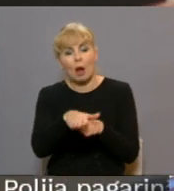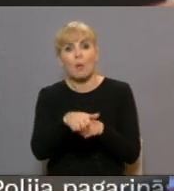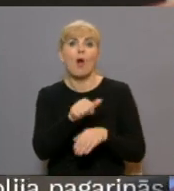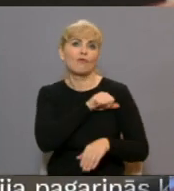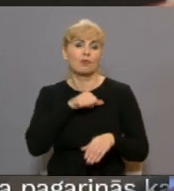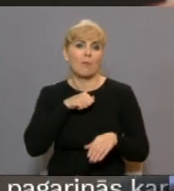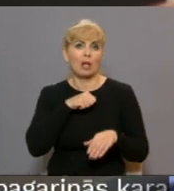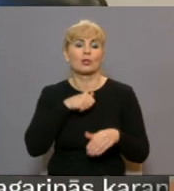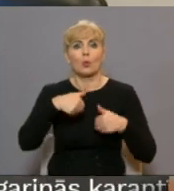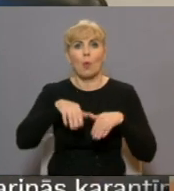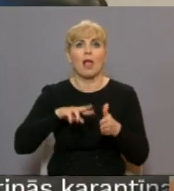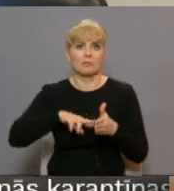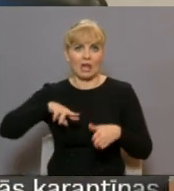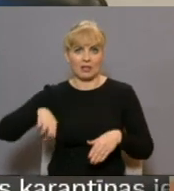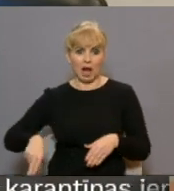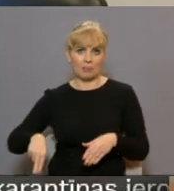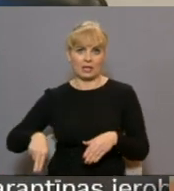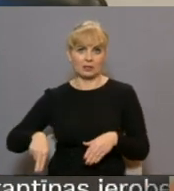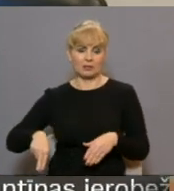atkāpties.